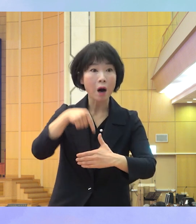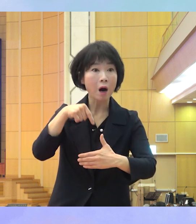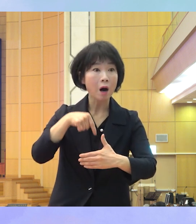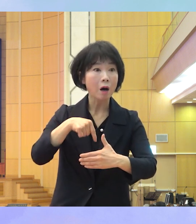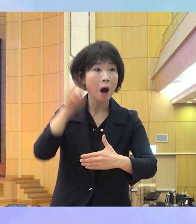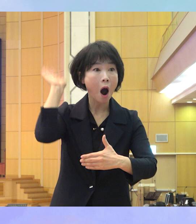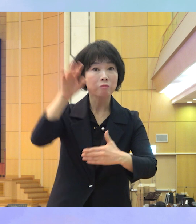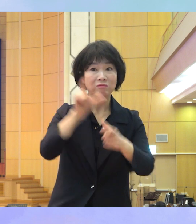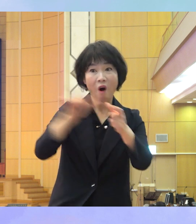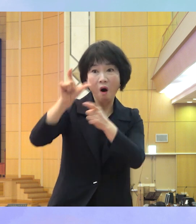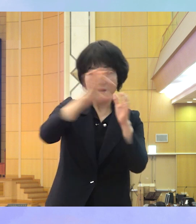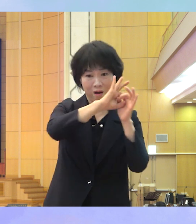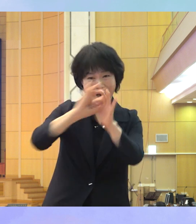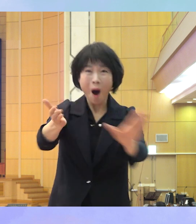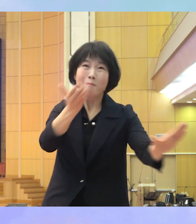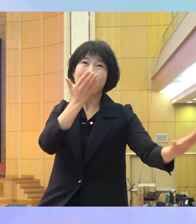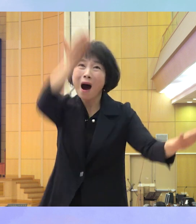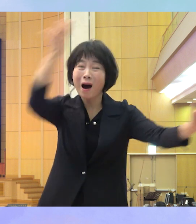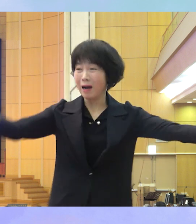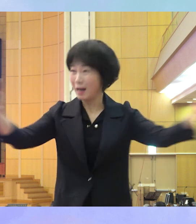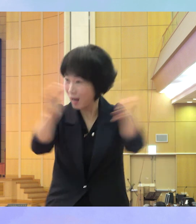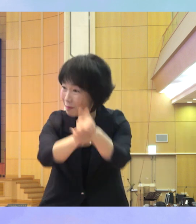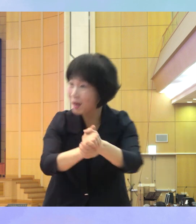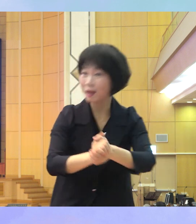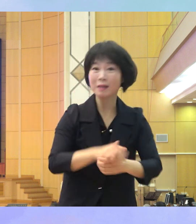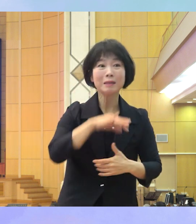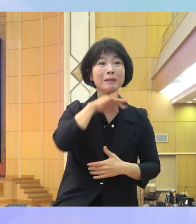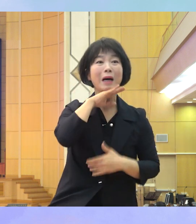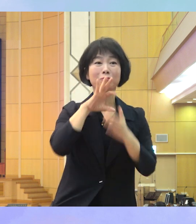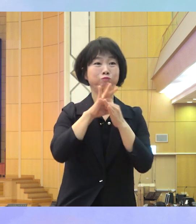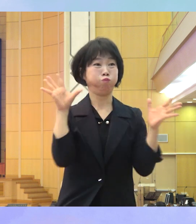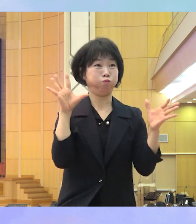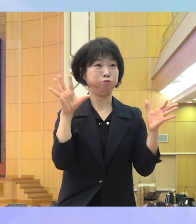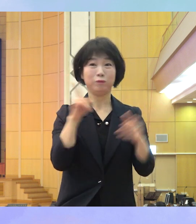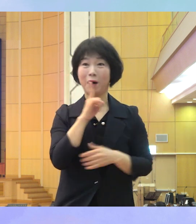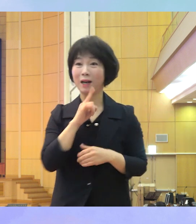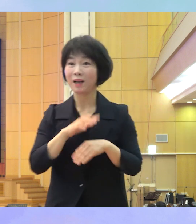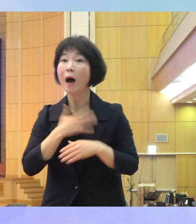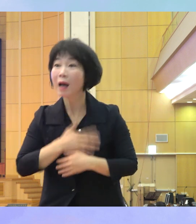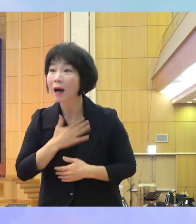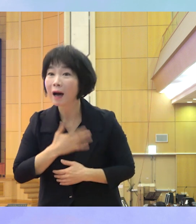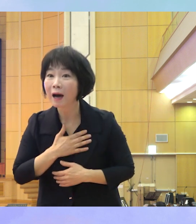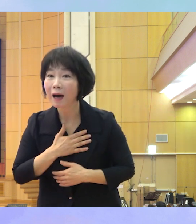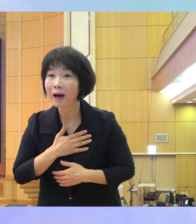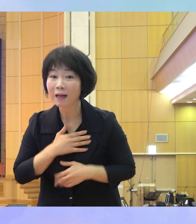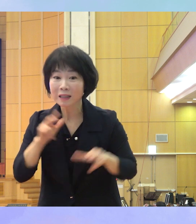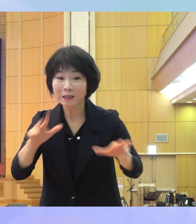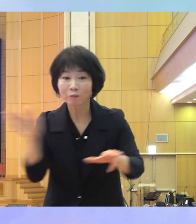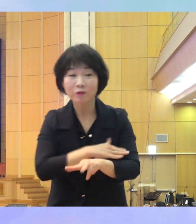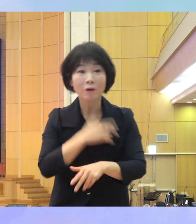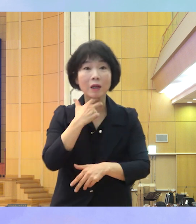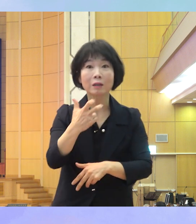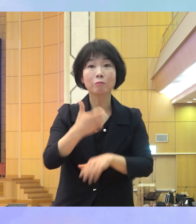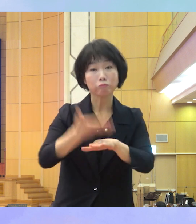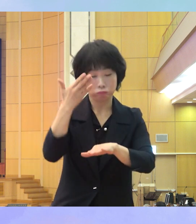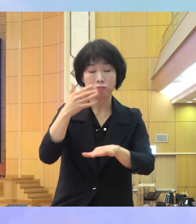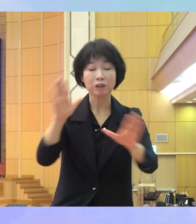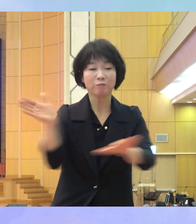끝이 아니라는 거예요. 은퇴할 나이가 아니라는 거예요. 나이는 은퇴할 나이가 될는지 모르지만 아니라는 거예요. 이제 시작이라는